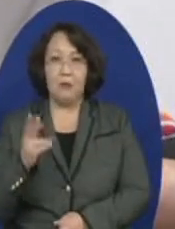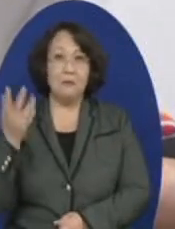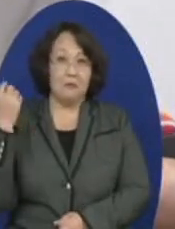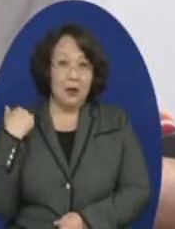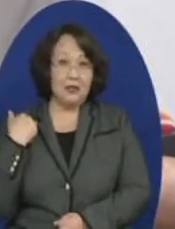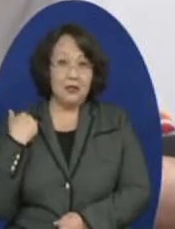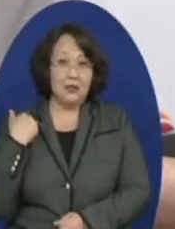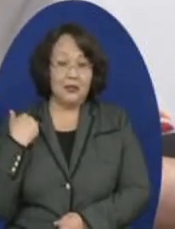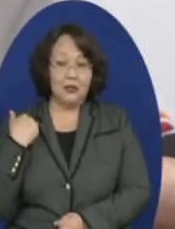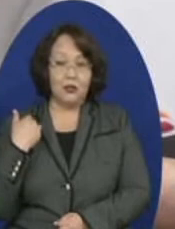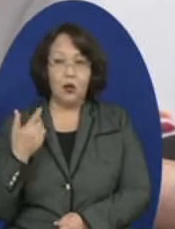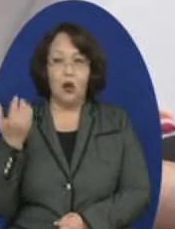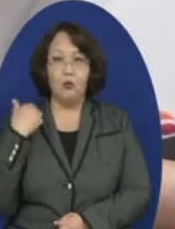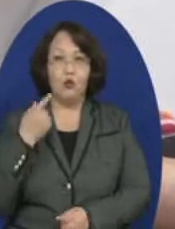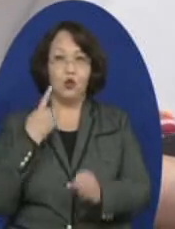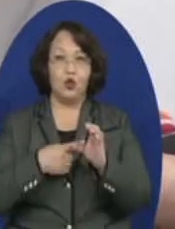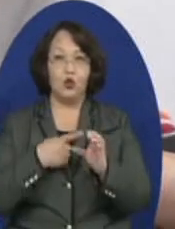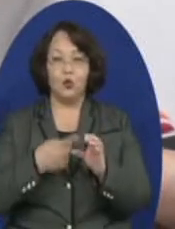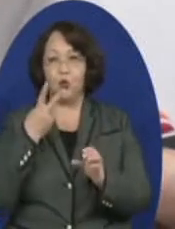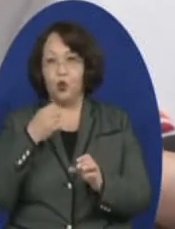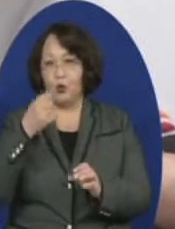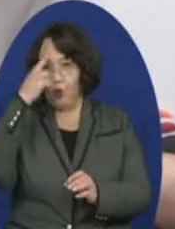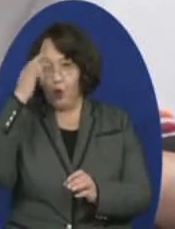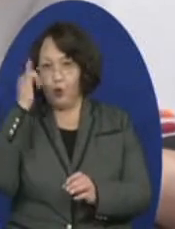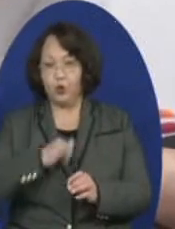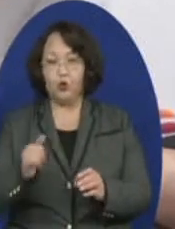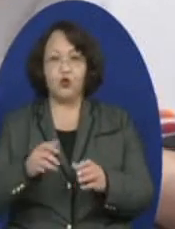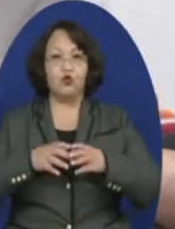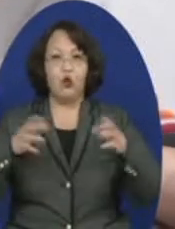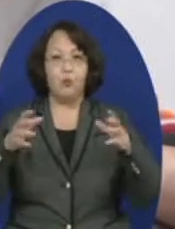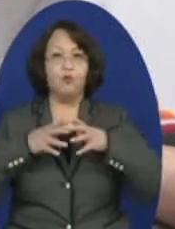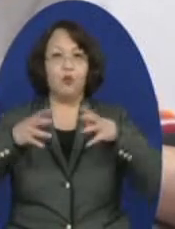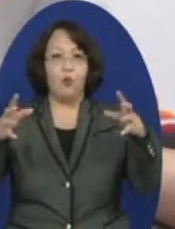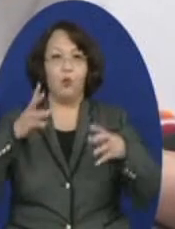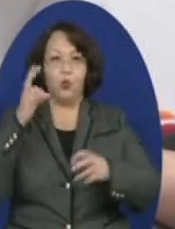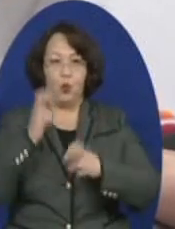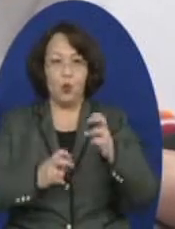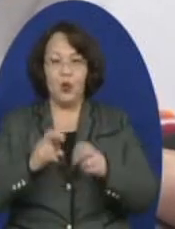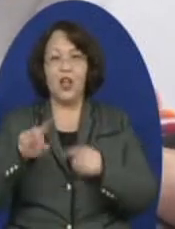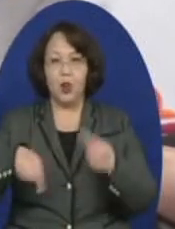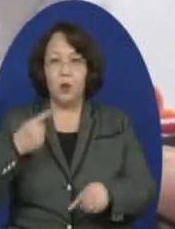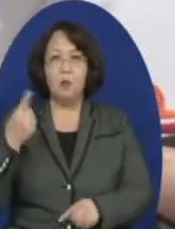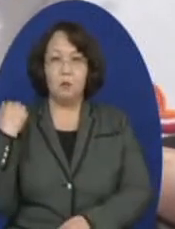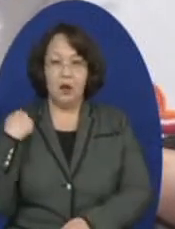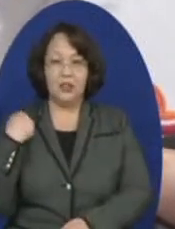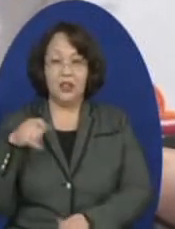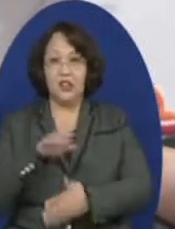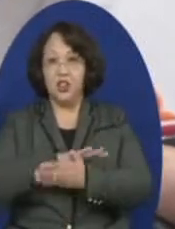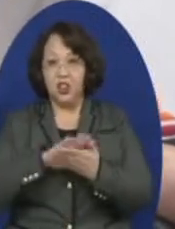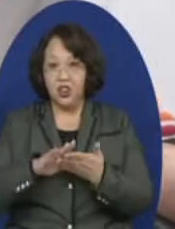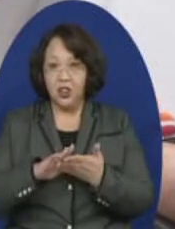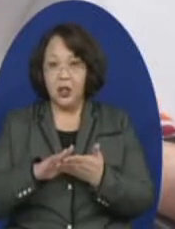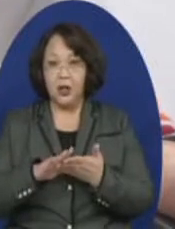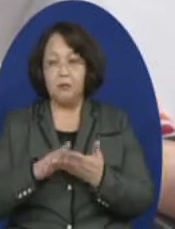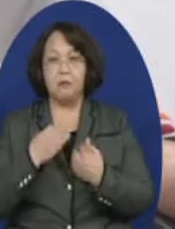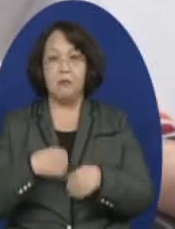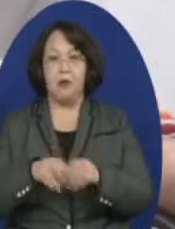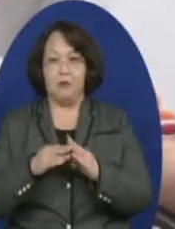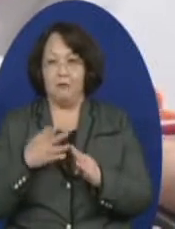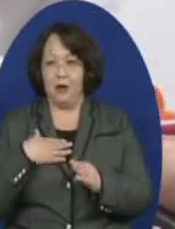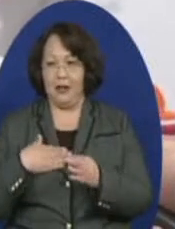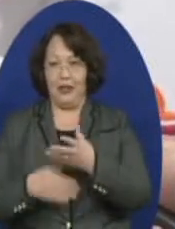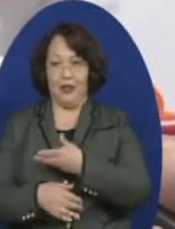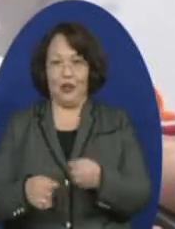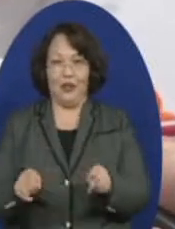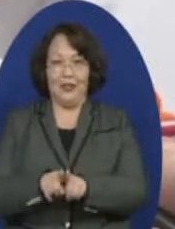ихэнх нь бол одоо нөгөө социализмын үеийн манай улсын том том үйлдвэрүүд илүү баасан. А шинээр яг байгуулад манайх шиг ингээд